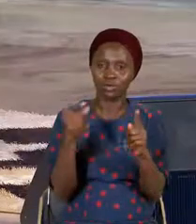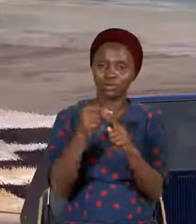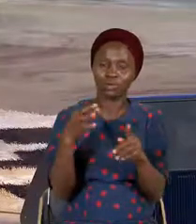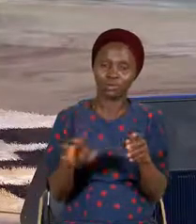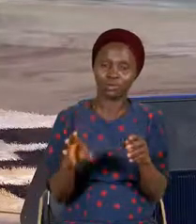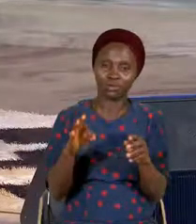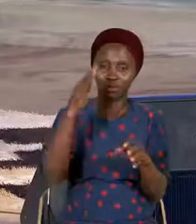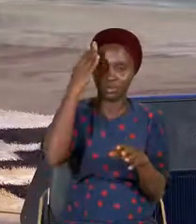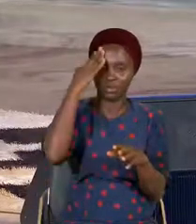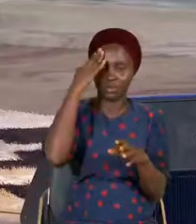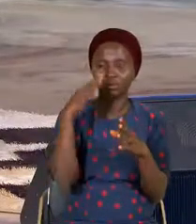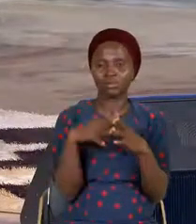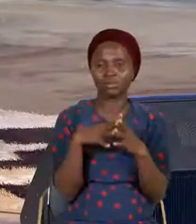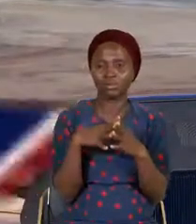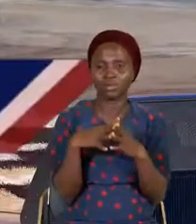de connaissance.